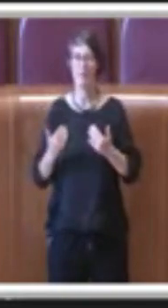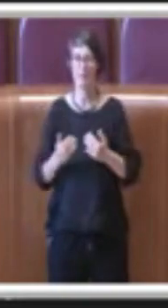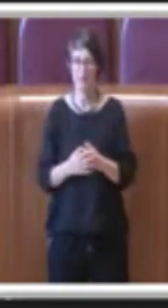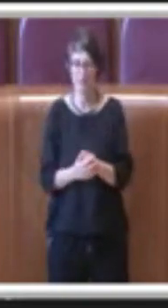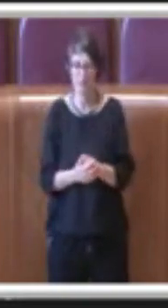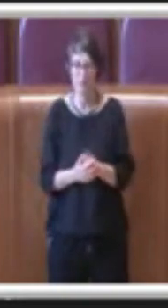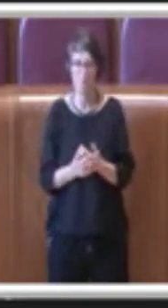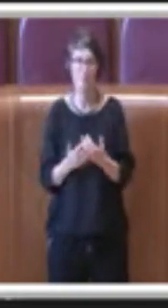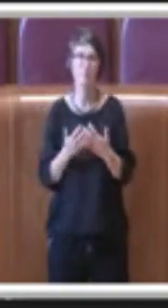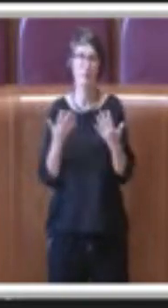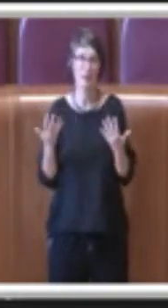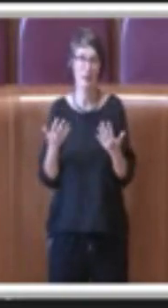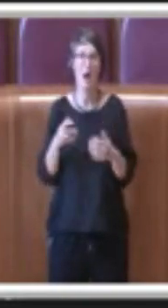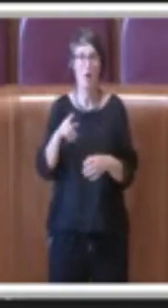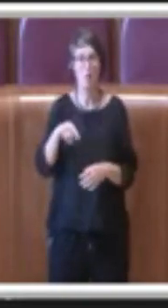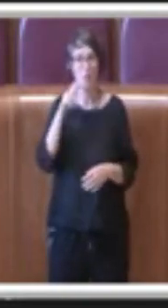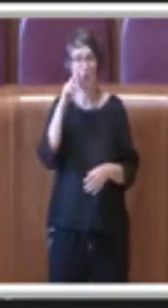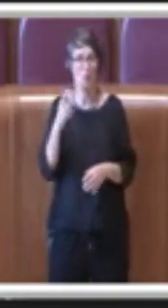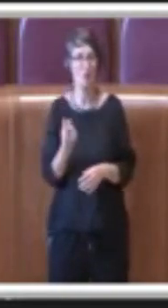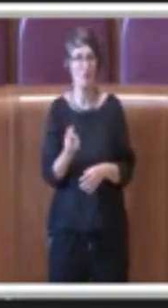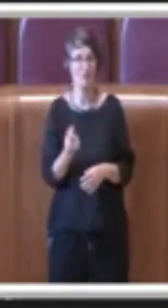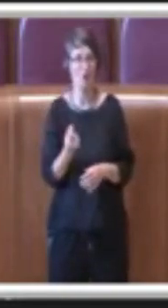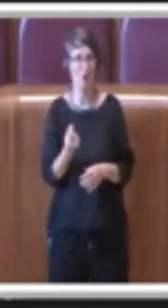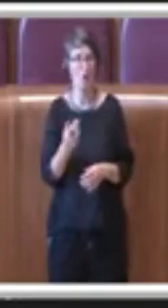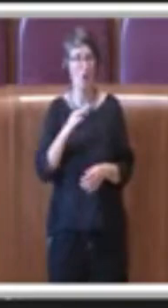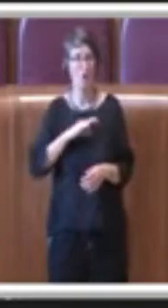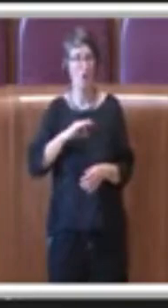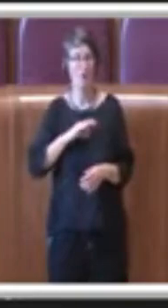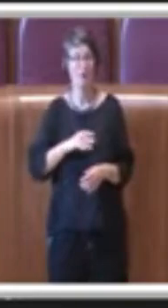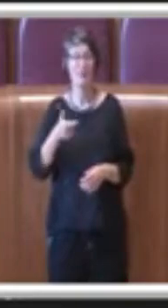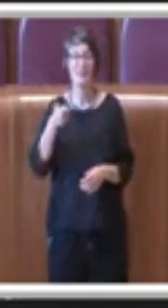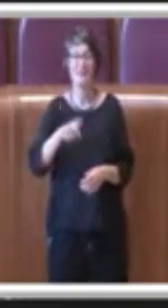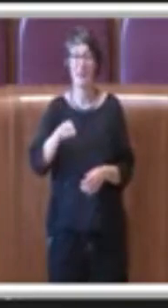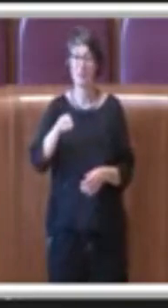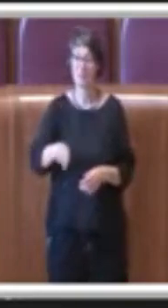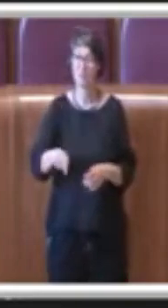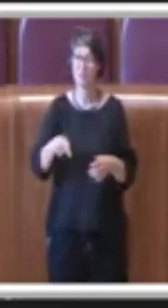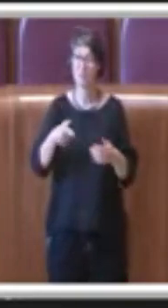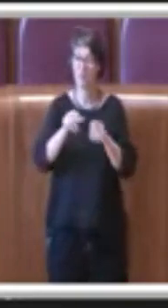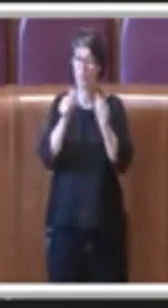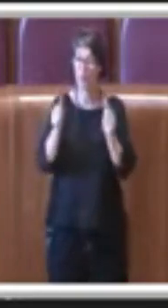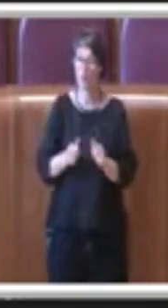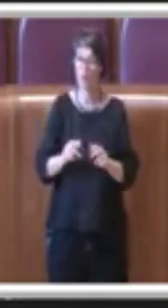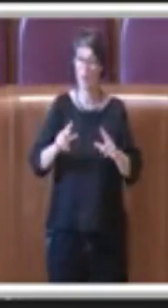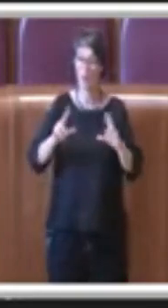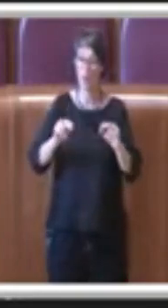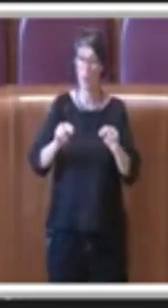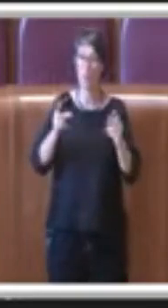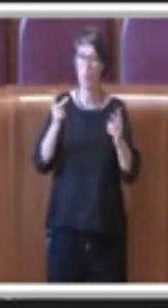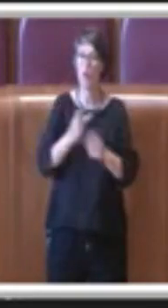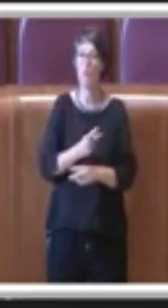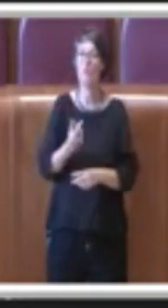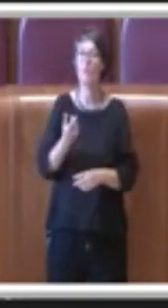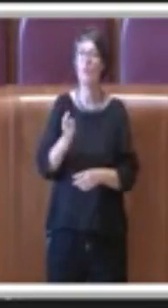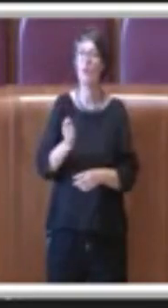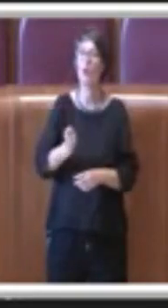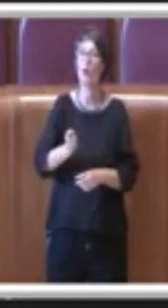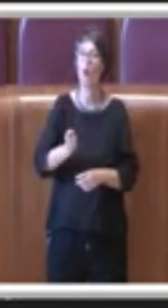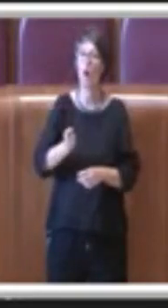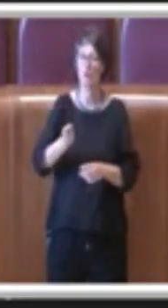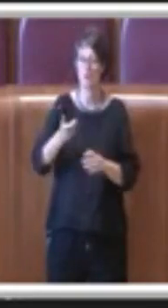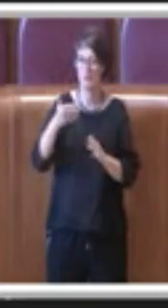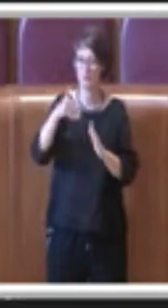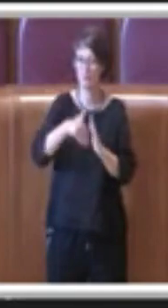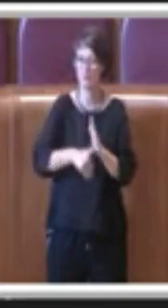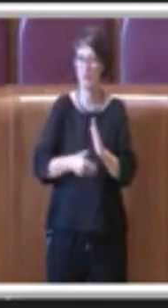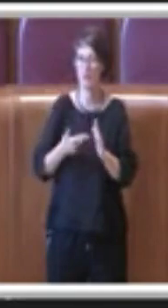modello individuato tende ad ottimizzare i costi. Infatti, appunto, introducendo nuove forme di gestione autonoma, le residenzialità consentono di